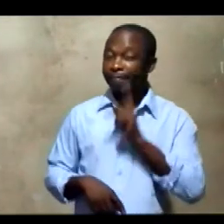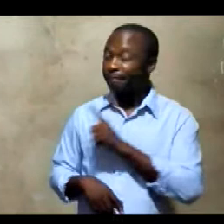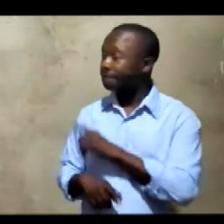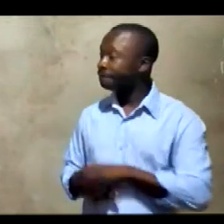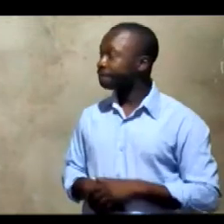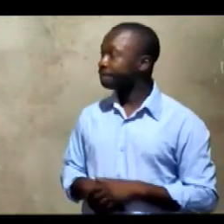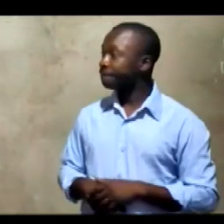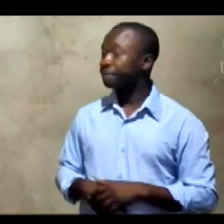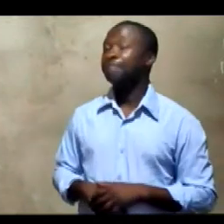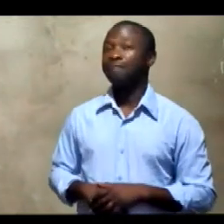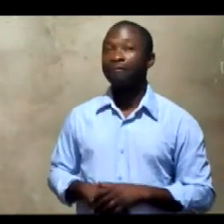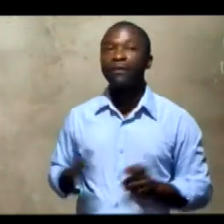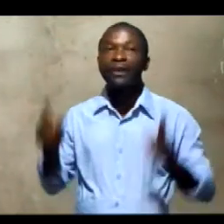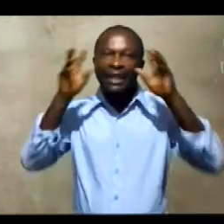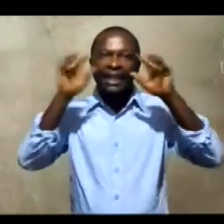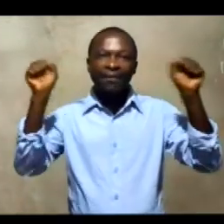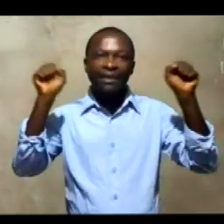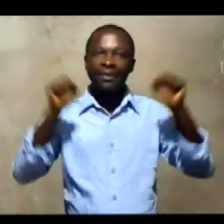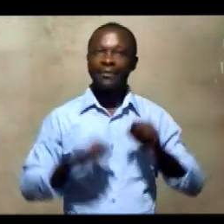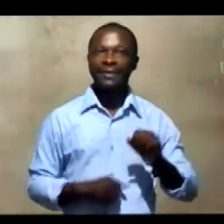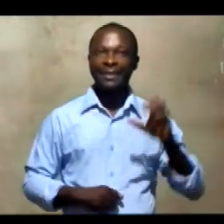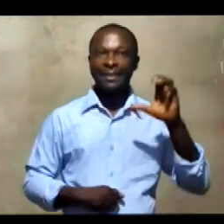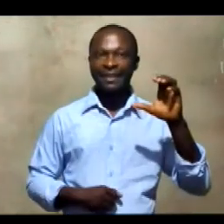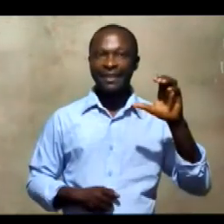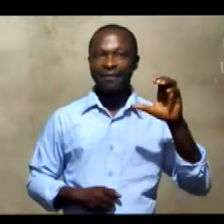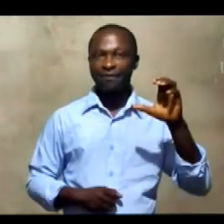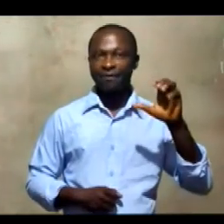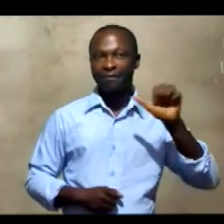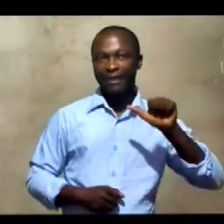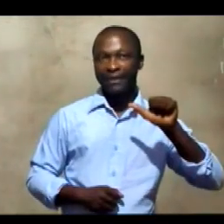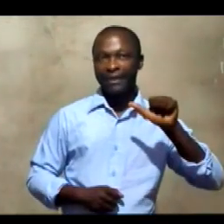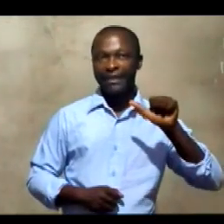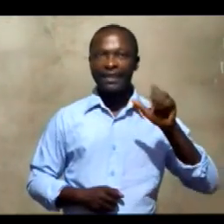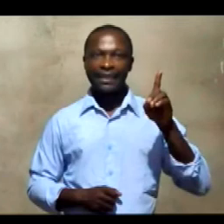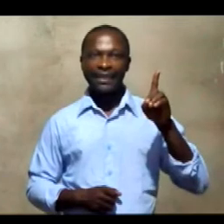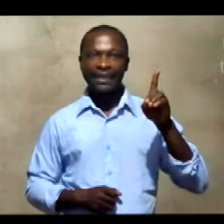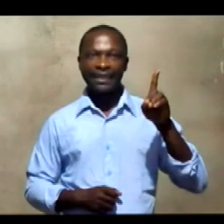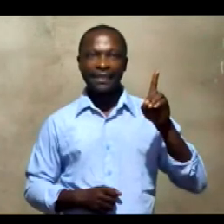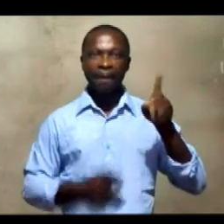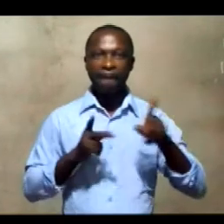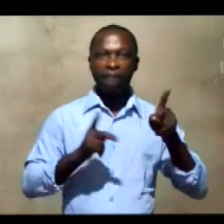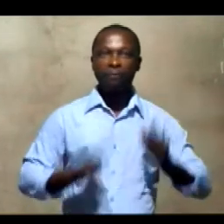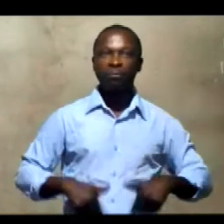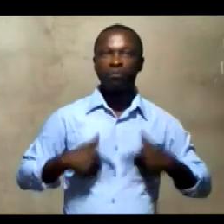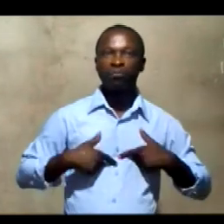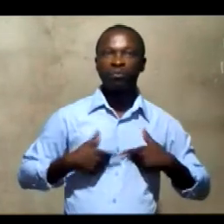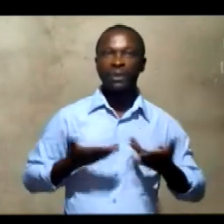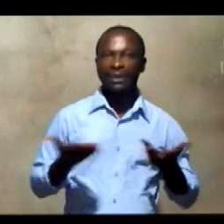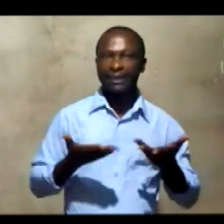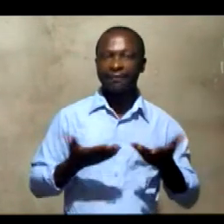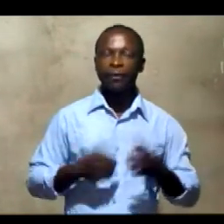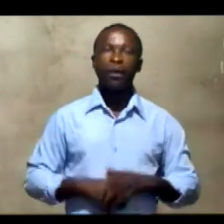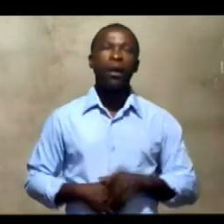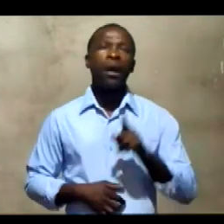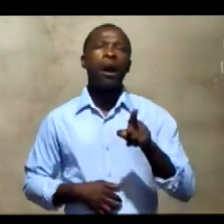En visite de Cameroun, la présidente sortante de la Commission africaine des droits de l'homme et des peuples fait l'état des lieux du respect des droits de